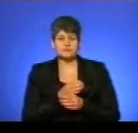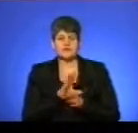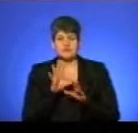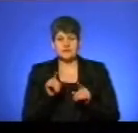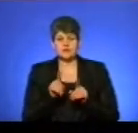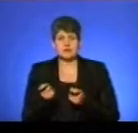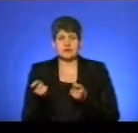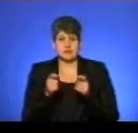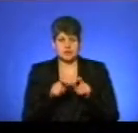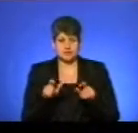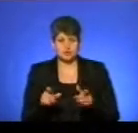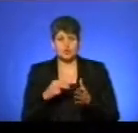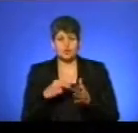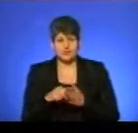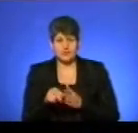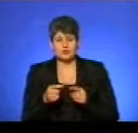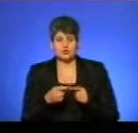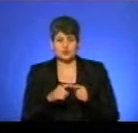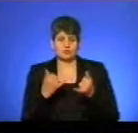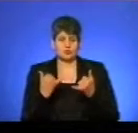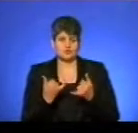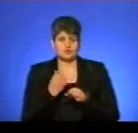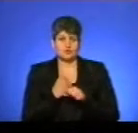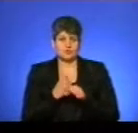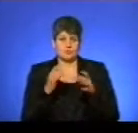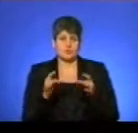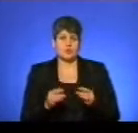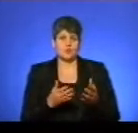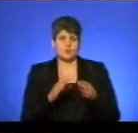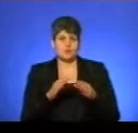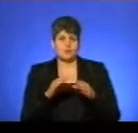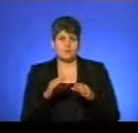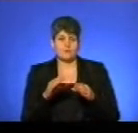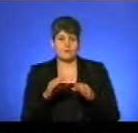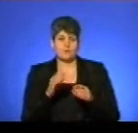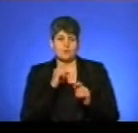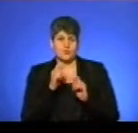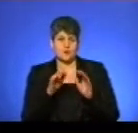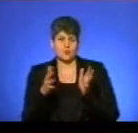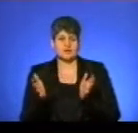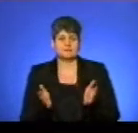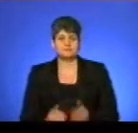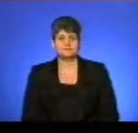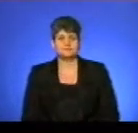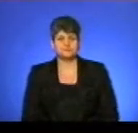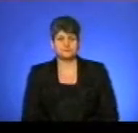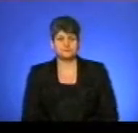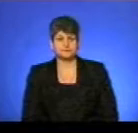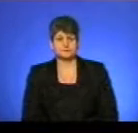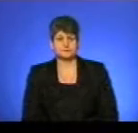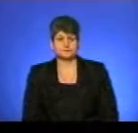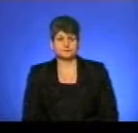люди, закупили, і вже з цього ми от сьогодні формуємо такі подаруночки. Анжела Шова, Василь Панчук, новини.